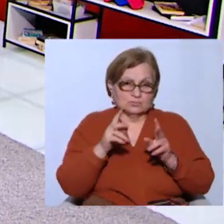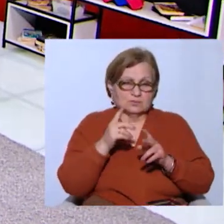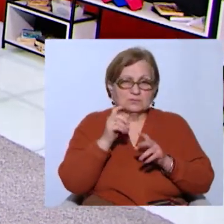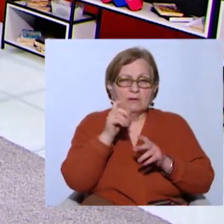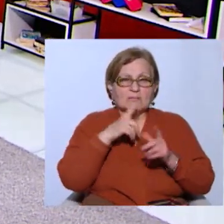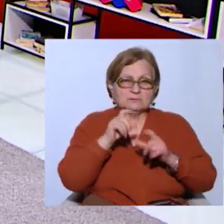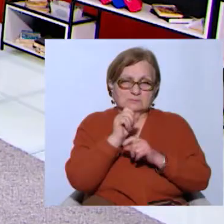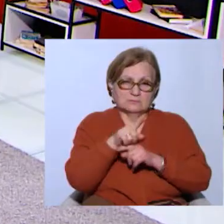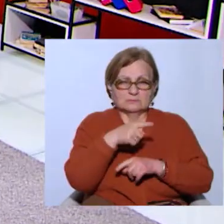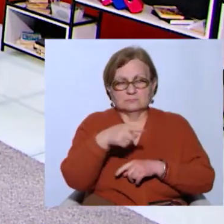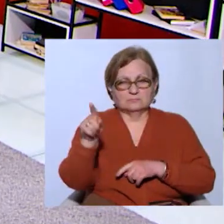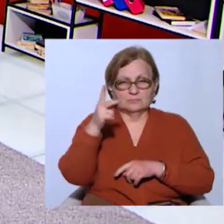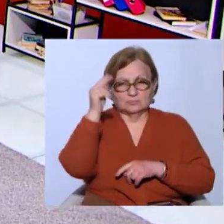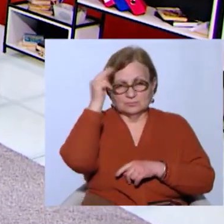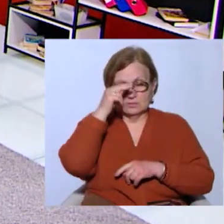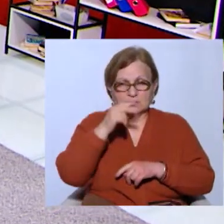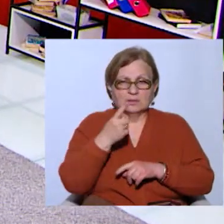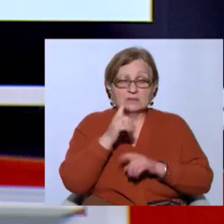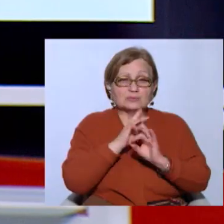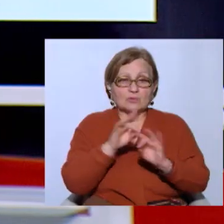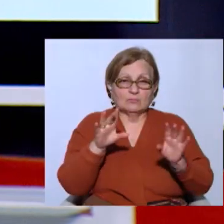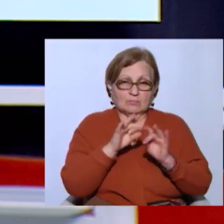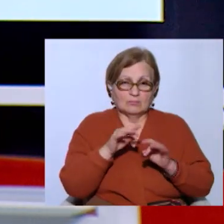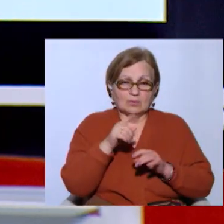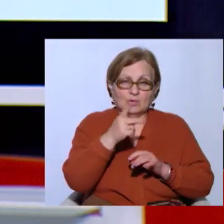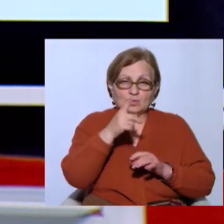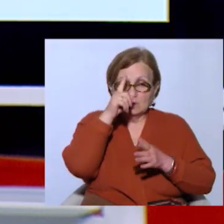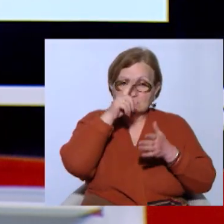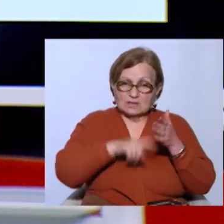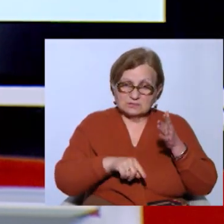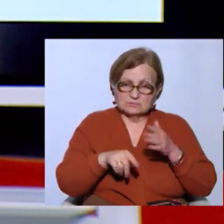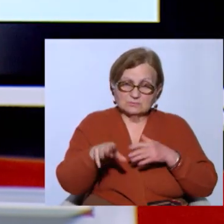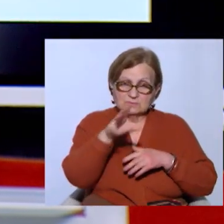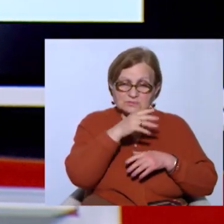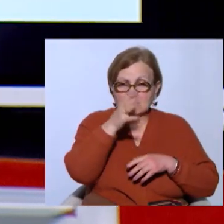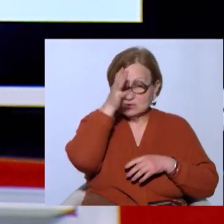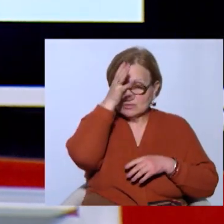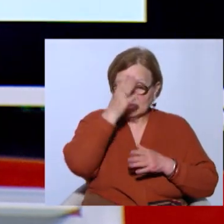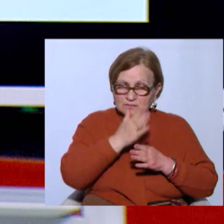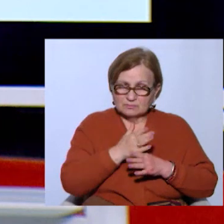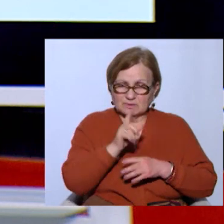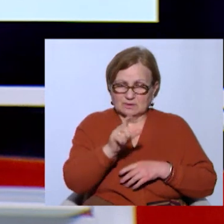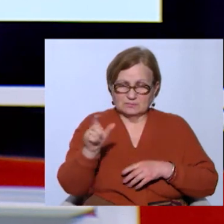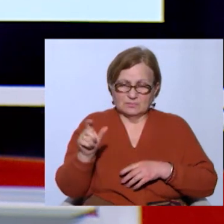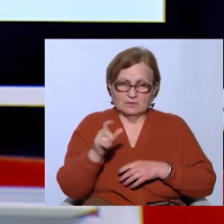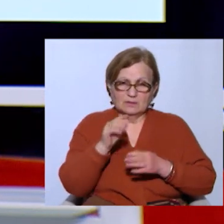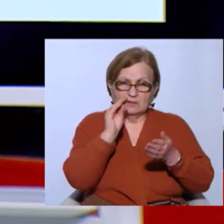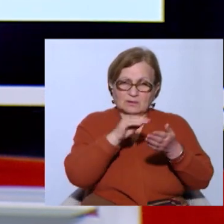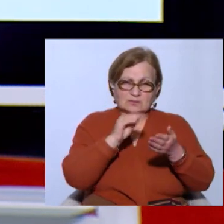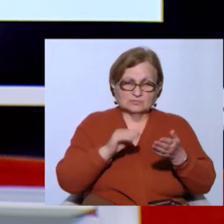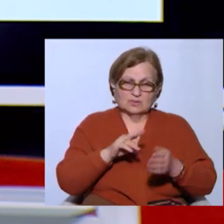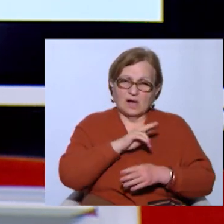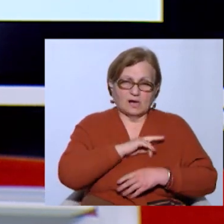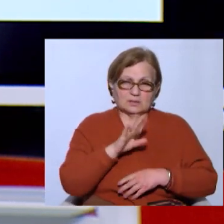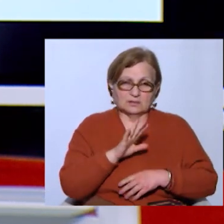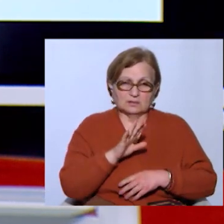ანუ რატომ მოგიყევით ახლა თქვენ ეს ისტორია? თქვენ დარწმუნებული ვარ, რომ ძალიან ბევრი ძალიან გონიერები ხართ და ჩანაწერების სწავლა არ